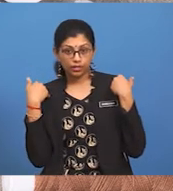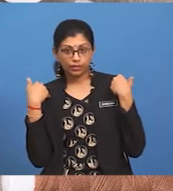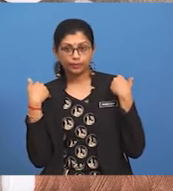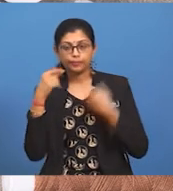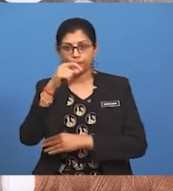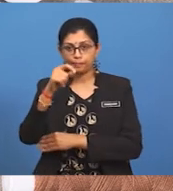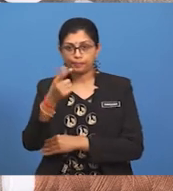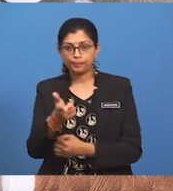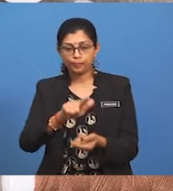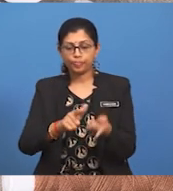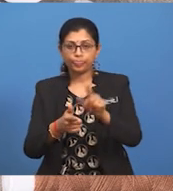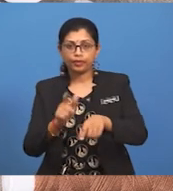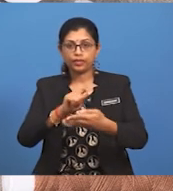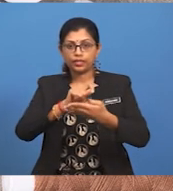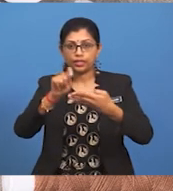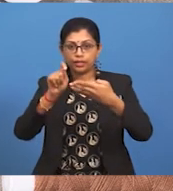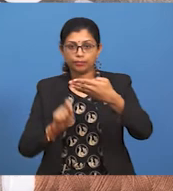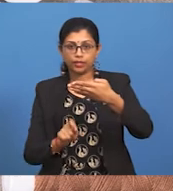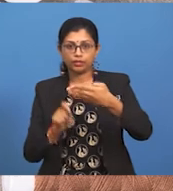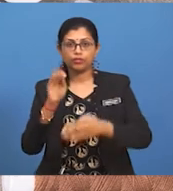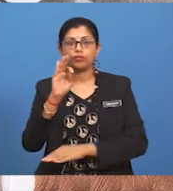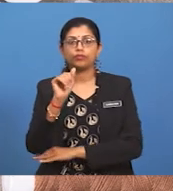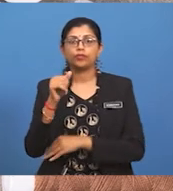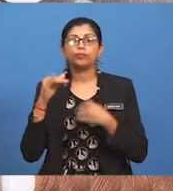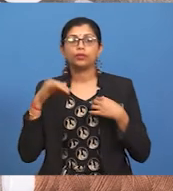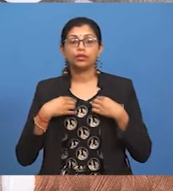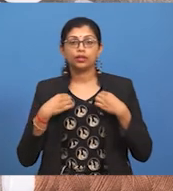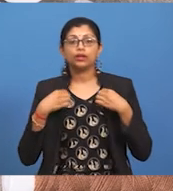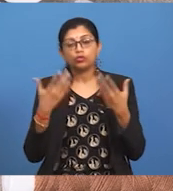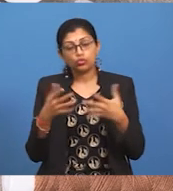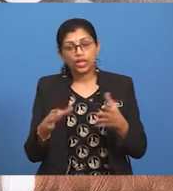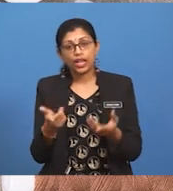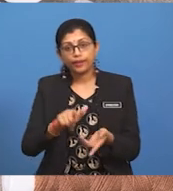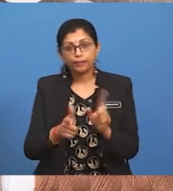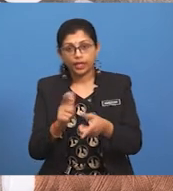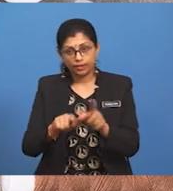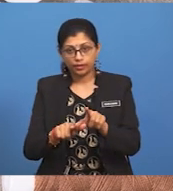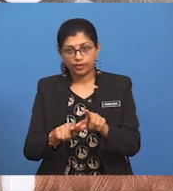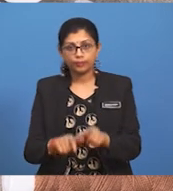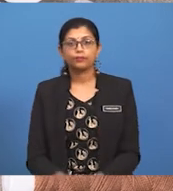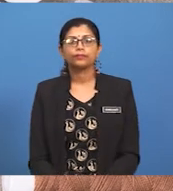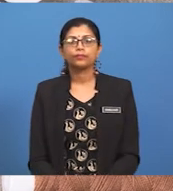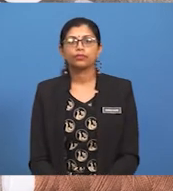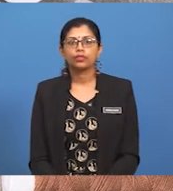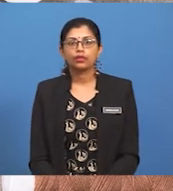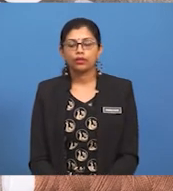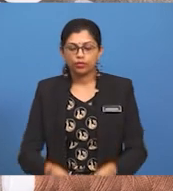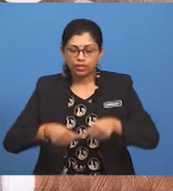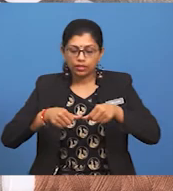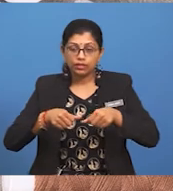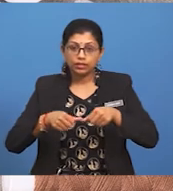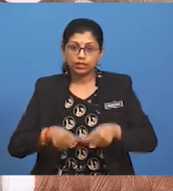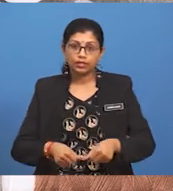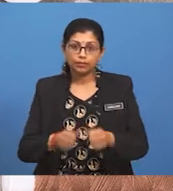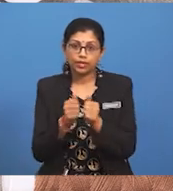yang mempunyai tanda lipatan ini di tepi fabrik yang telah dilipat.